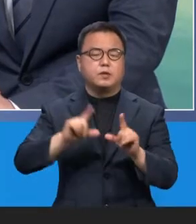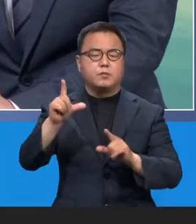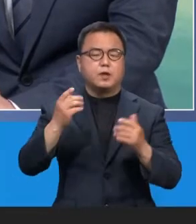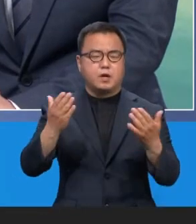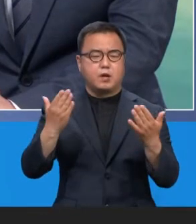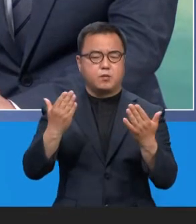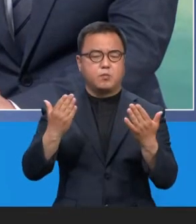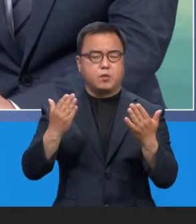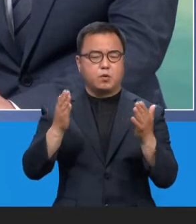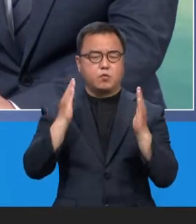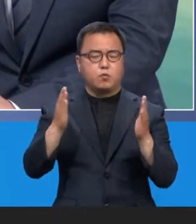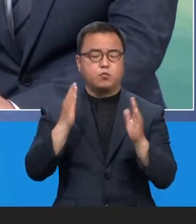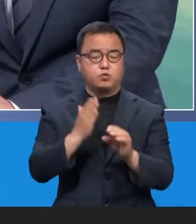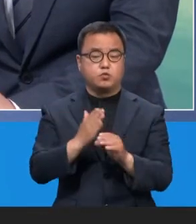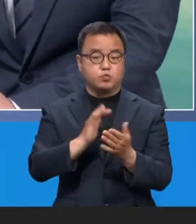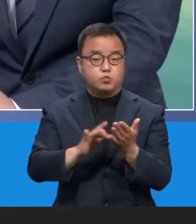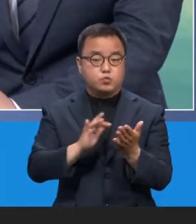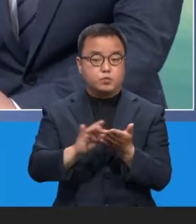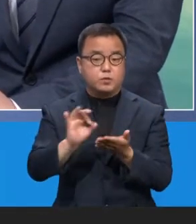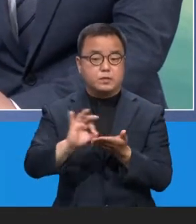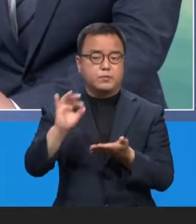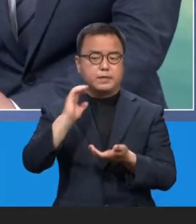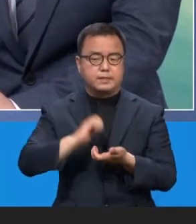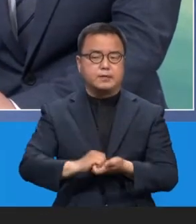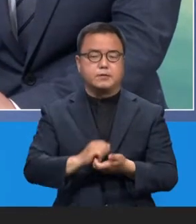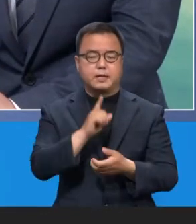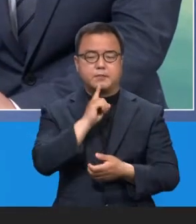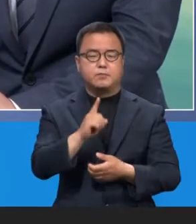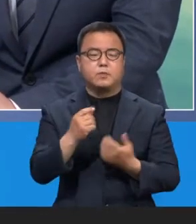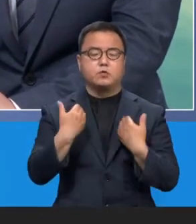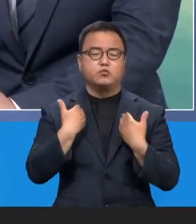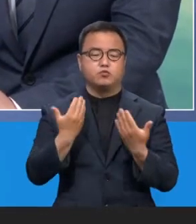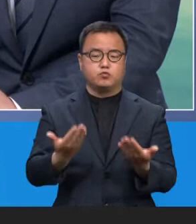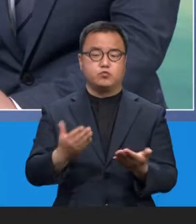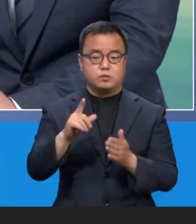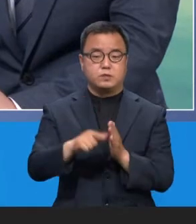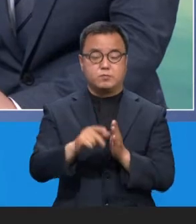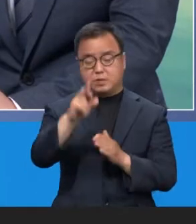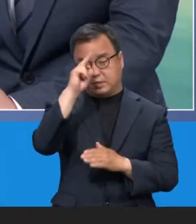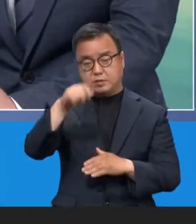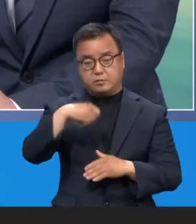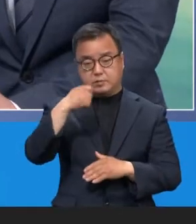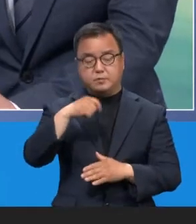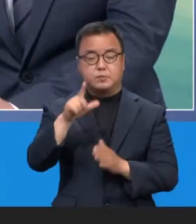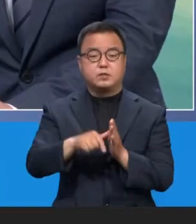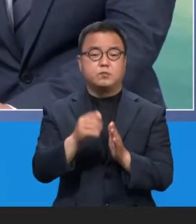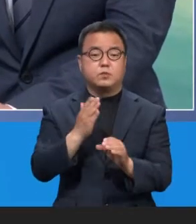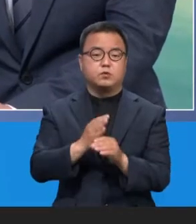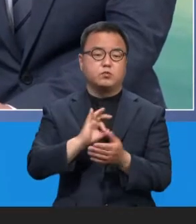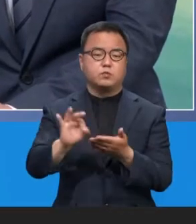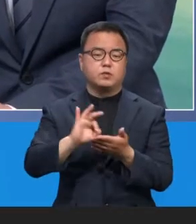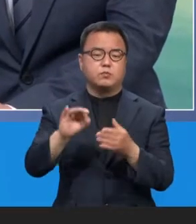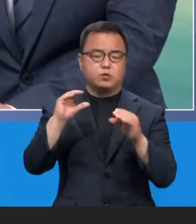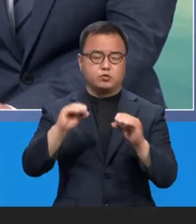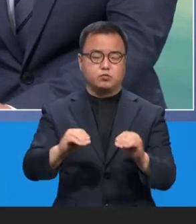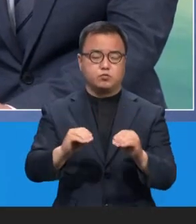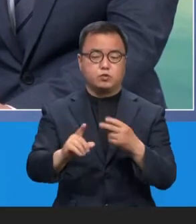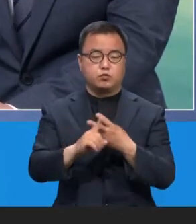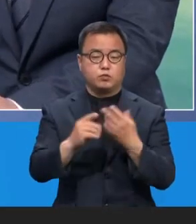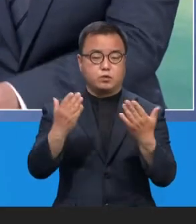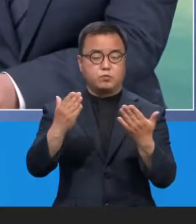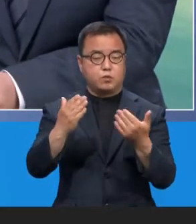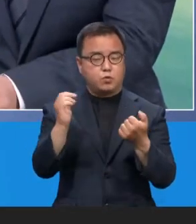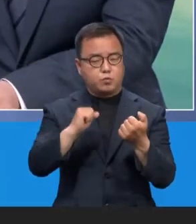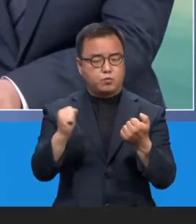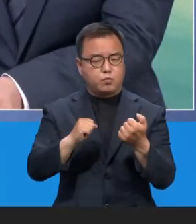휴대전화 사용을 제한하고 있습니다 또 쉬는 시간이나 점심 시간에도 사용을 금지하는 경우가 중등학교 에선 절반정도 초등학교에서는